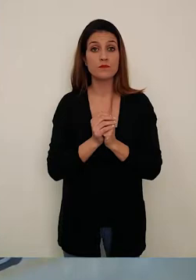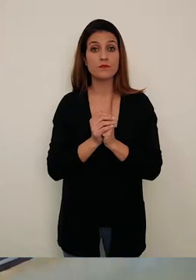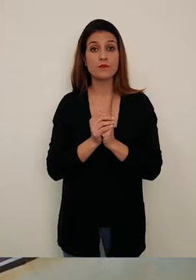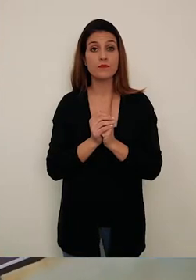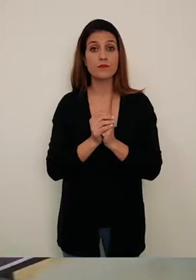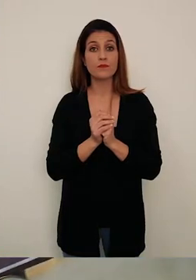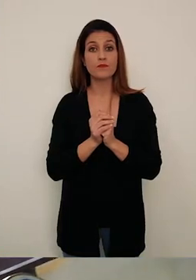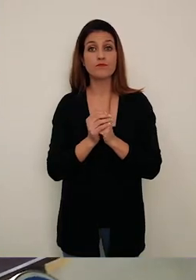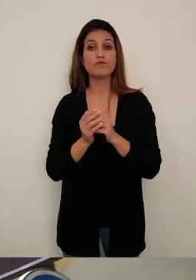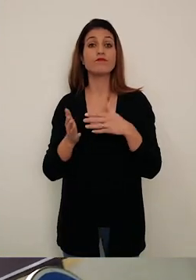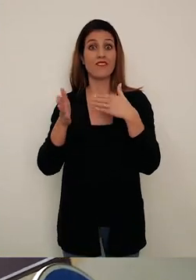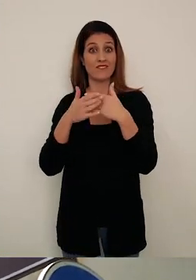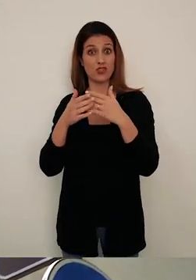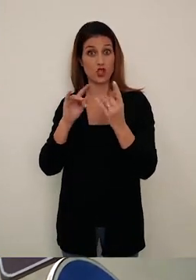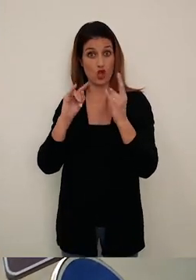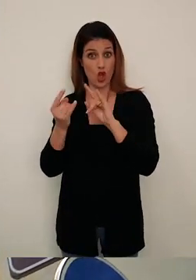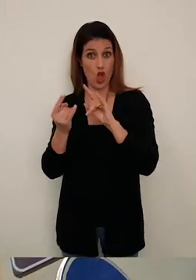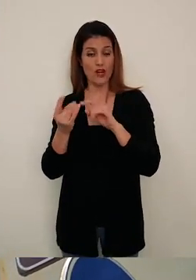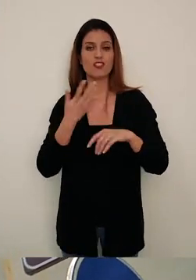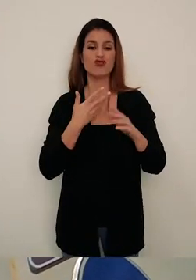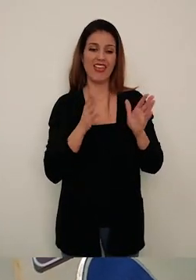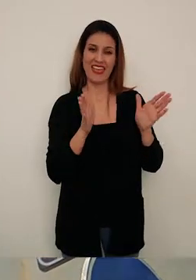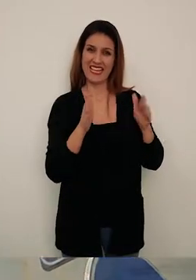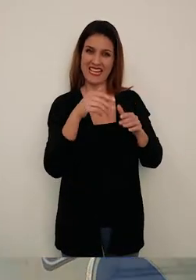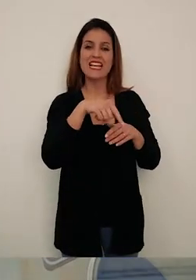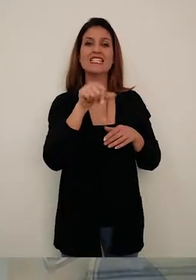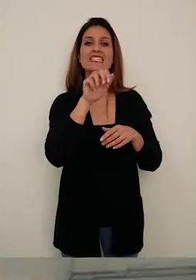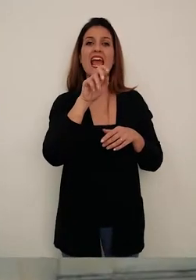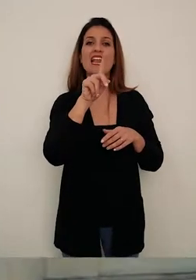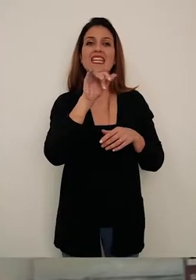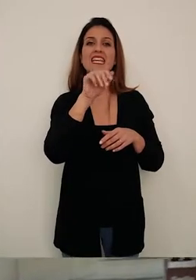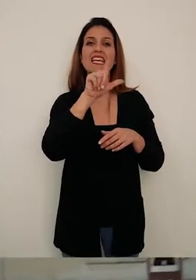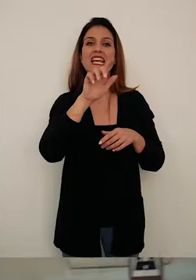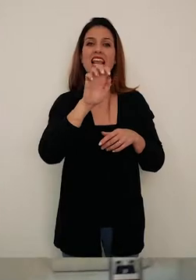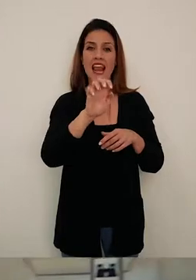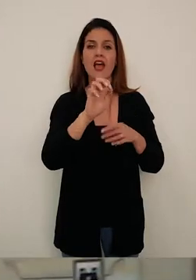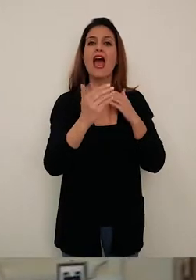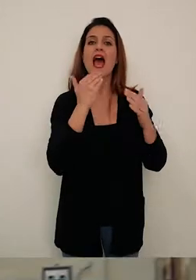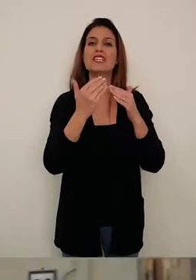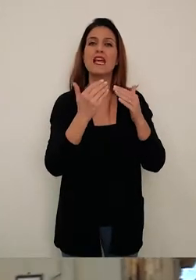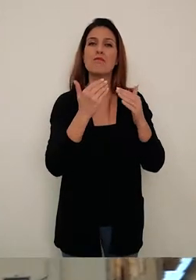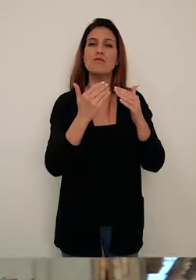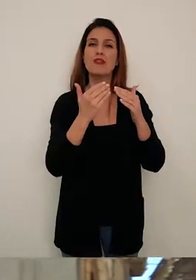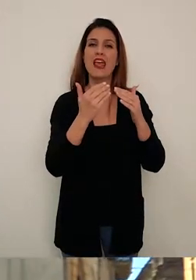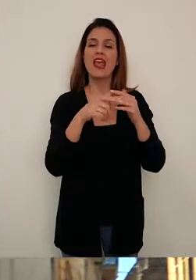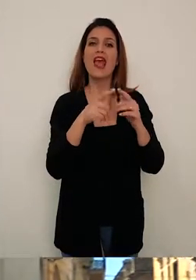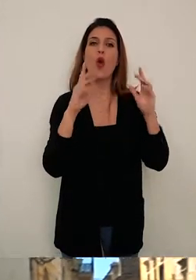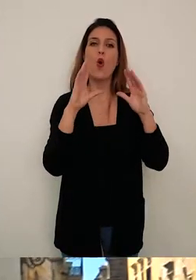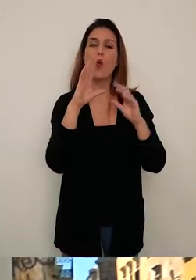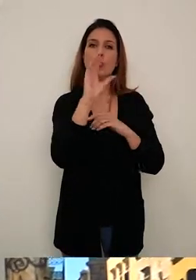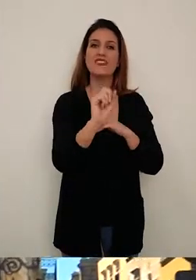Il sedile, adiacente alla torre dell'orologio, era l'originaria sede dell'assemblea civica dell'Università di